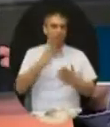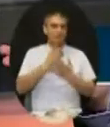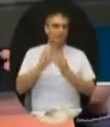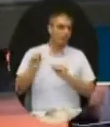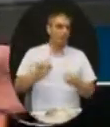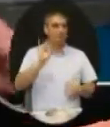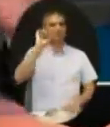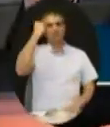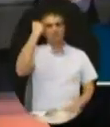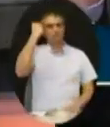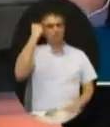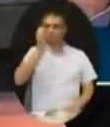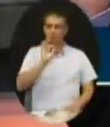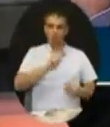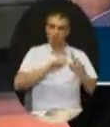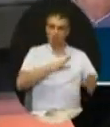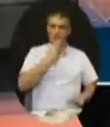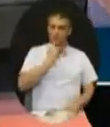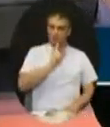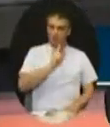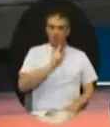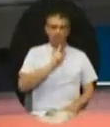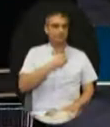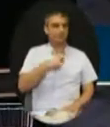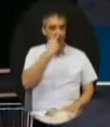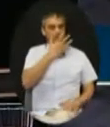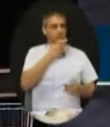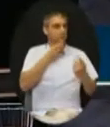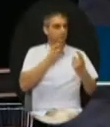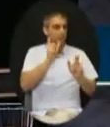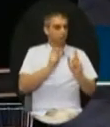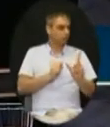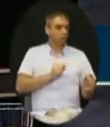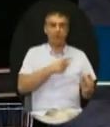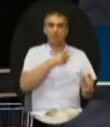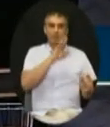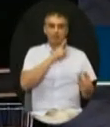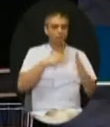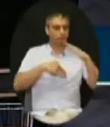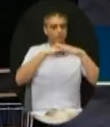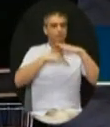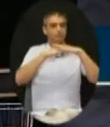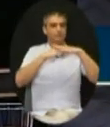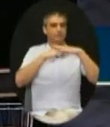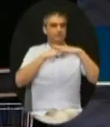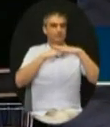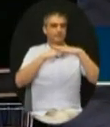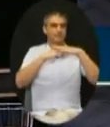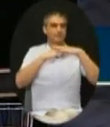גלש לאנטי-ציונות. לא הגיע לאנטישמיות. כן, אבל אנחנו רואים שדווקא החבר'ה האלה בשוליים, הם גם יש להם תקרת זכוכית, והם